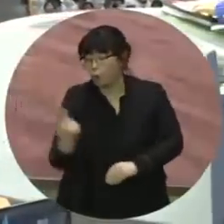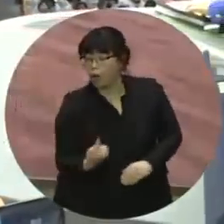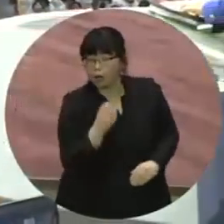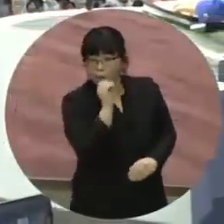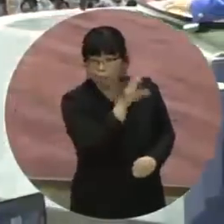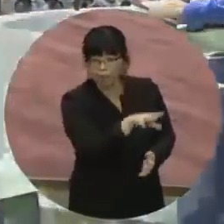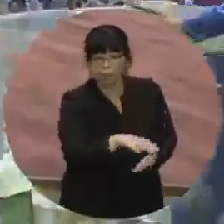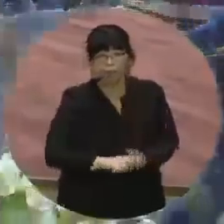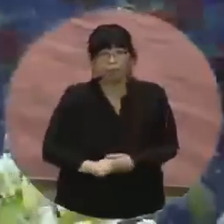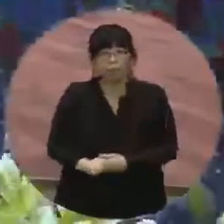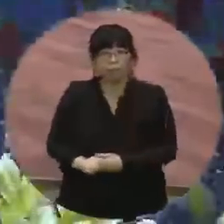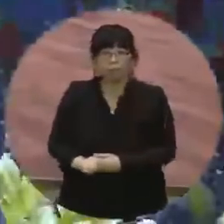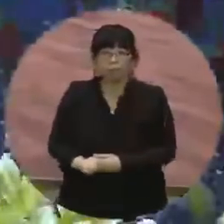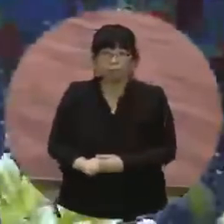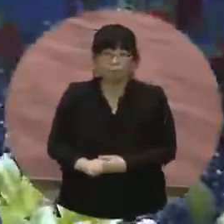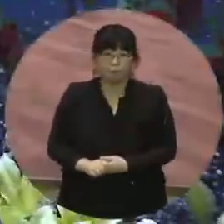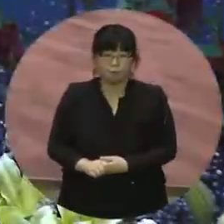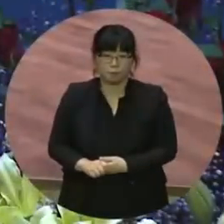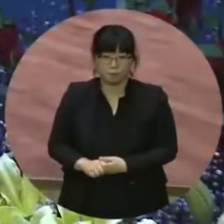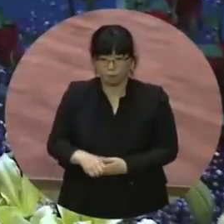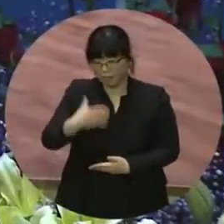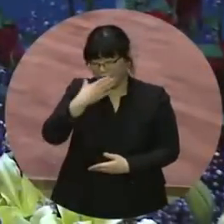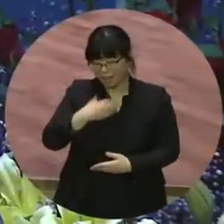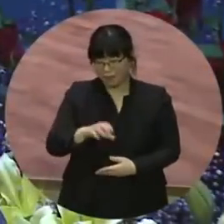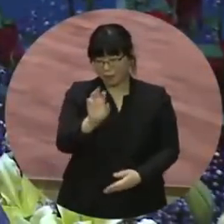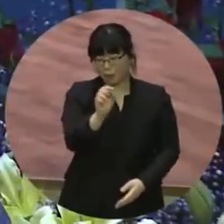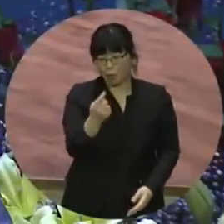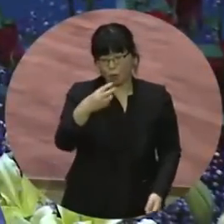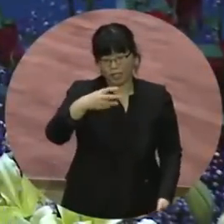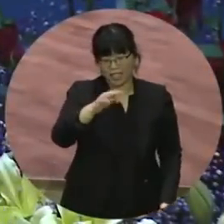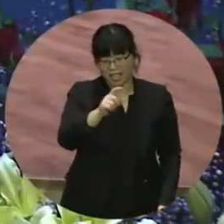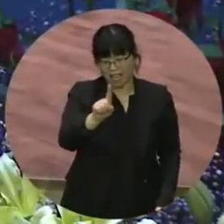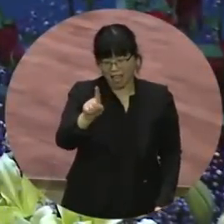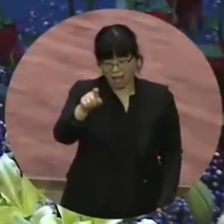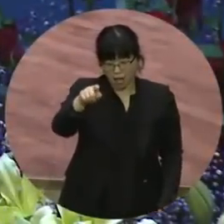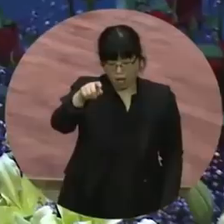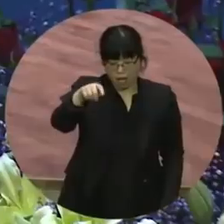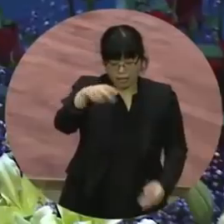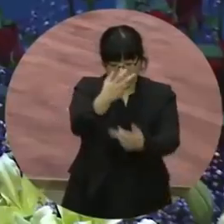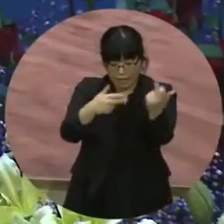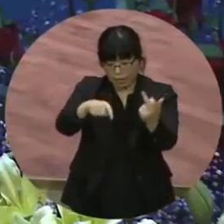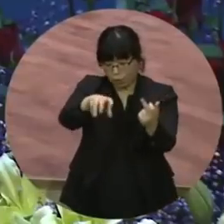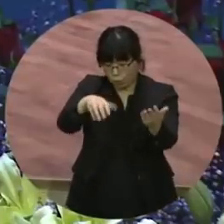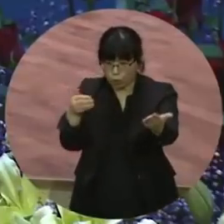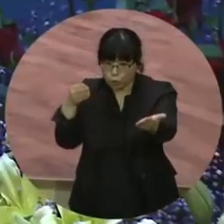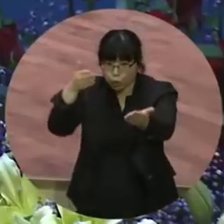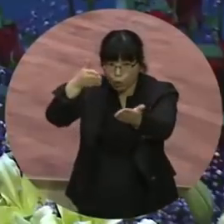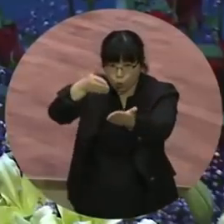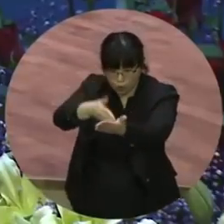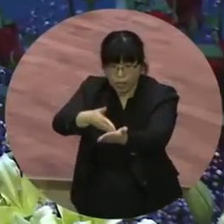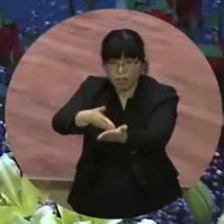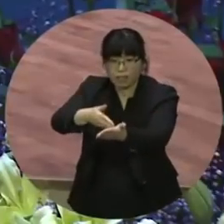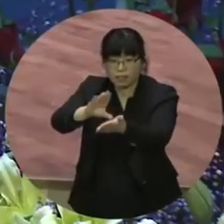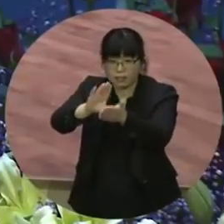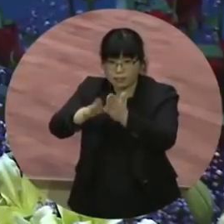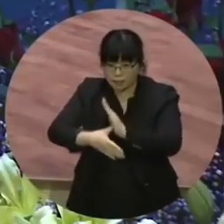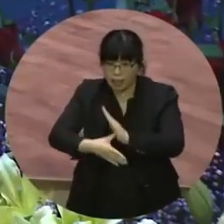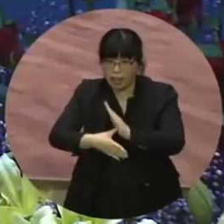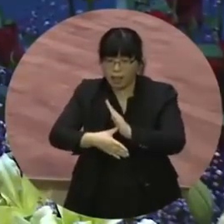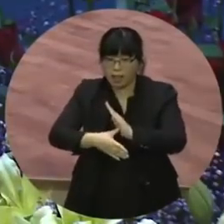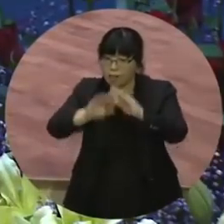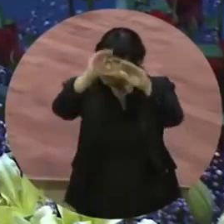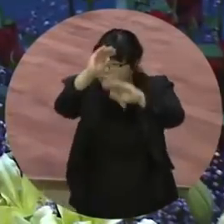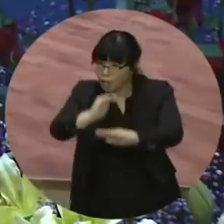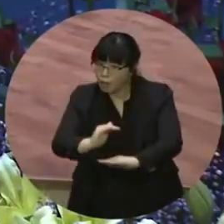아브라함이 드디어 모리아산에 도착했습니다. 그런데 5절 말씀이 특이한 내용이 나옵니다. 이삭을